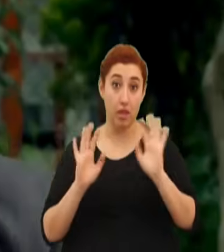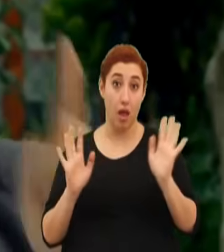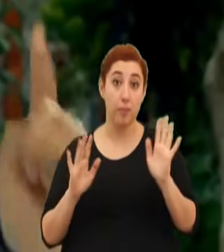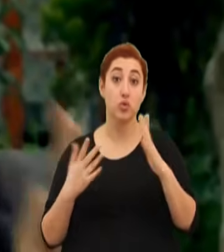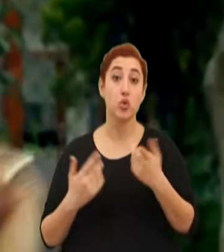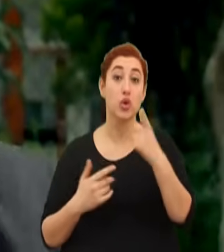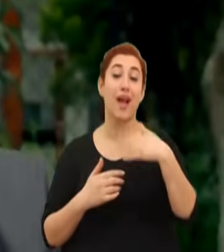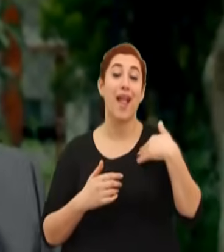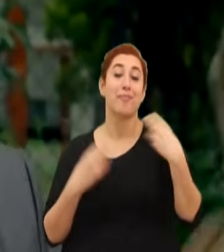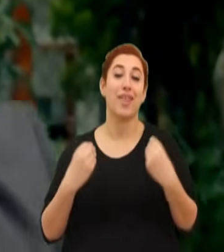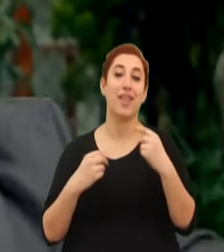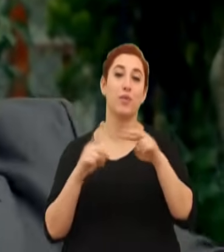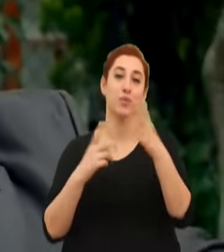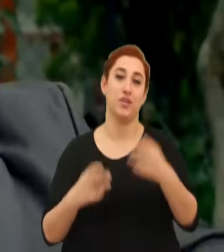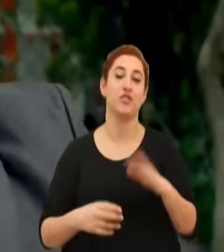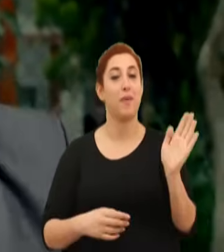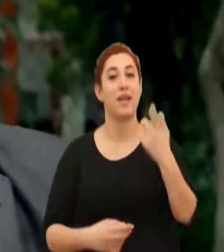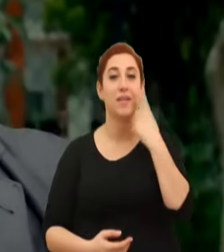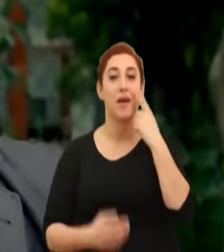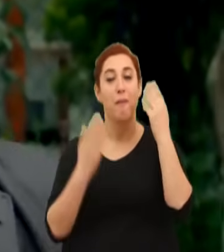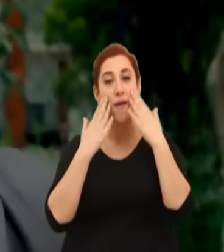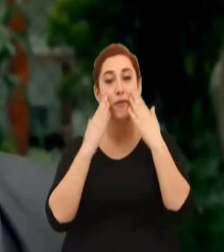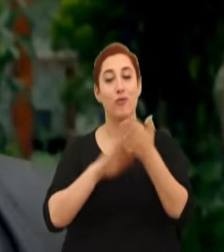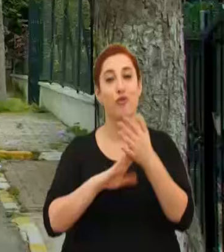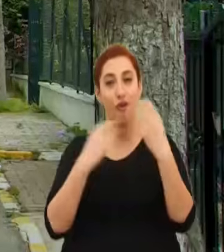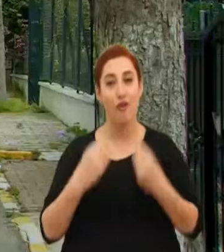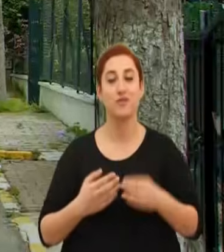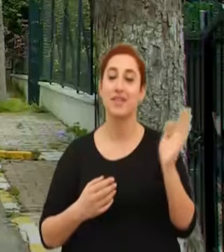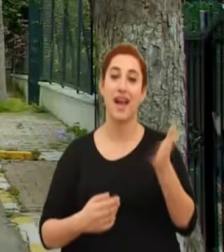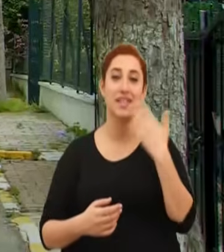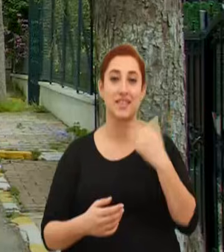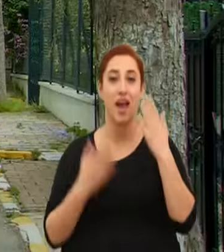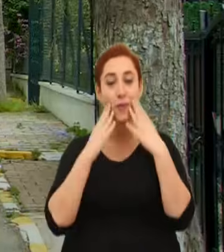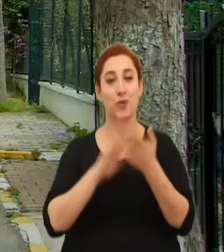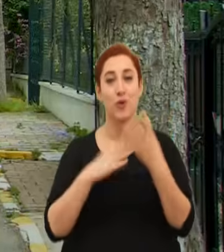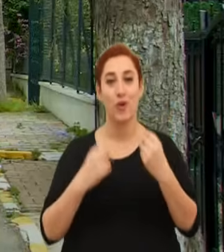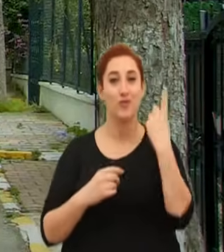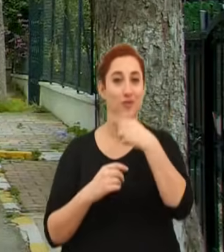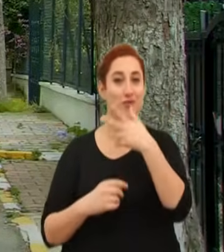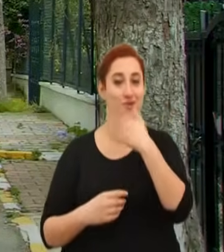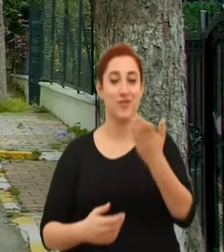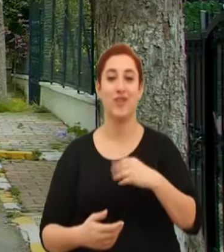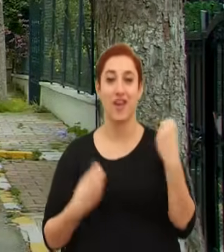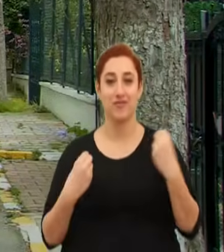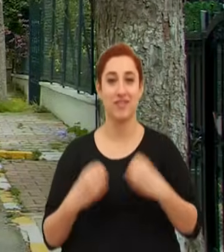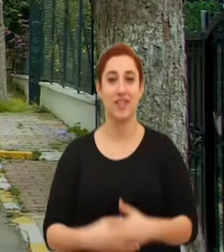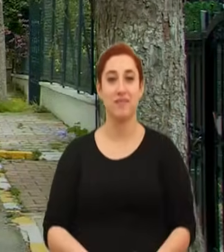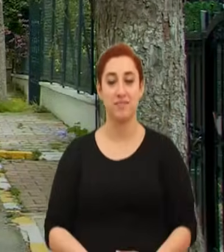Çünkü kalbi iyi Nurhan'cığım. Hadi bakalım. Hayırlı uğurlu olsun. Gel, hadi hayırlı uğurlu olsun. Yüzünde gibi. Hadi